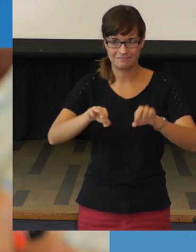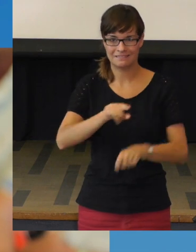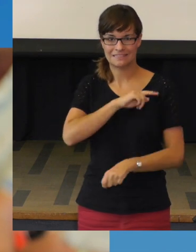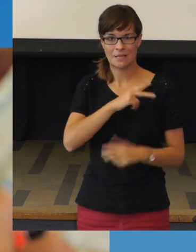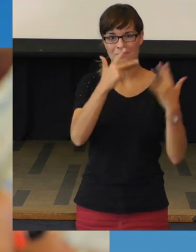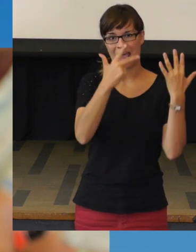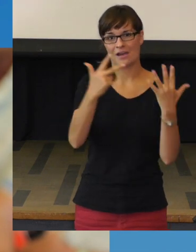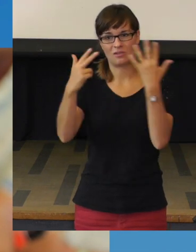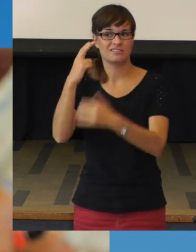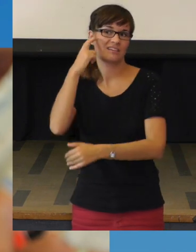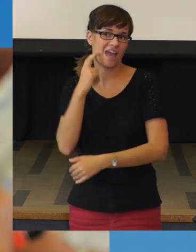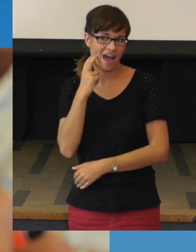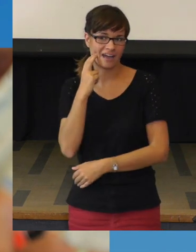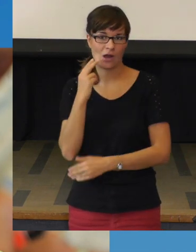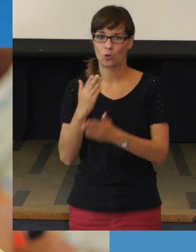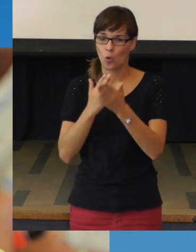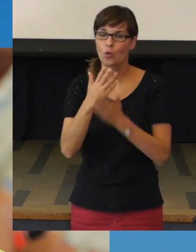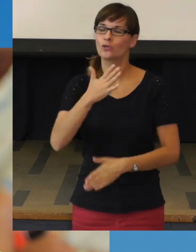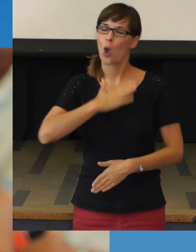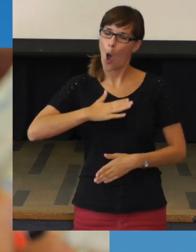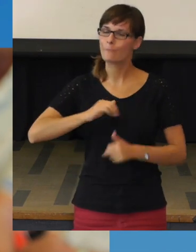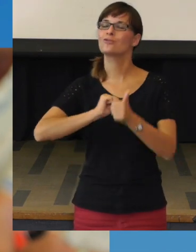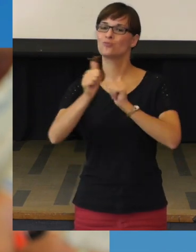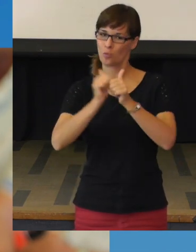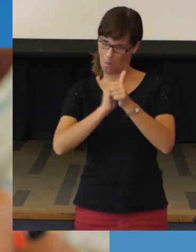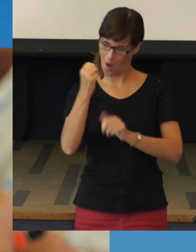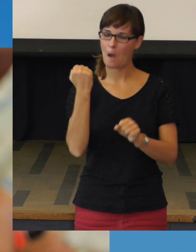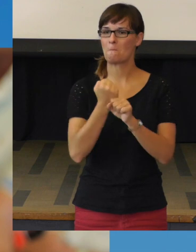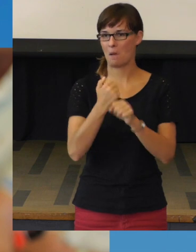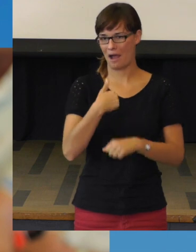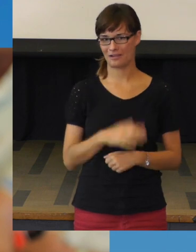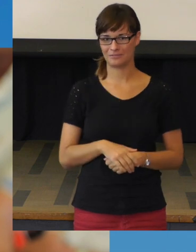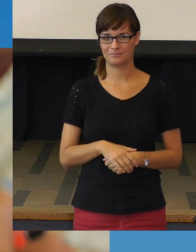noch Hobbysport. Ich wurde